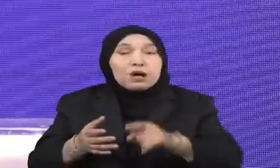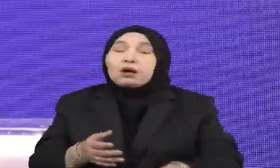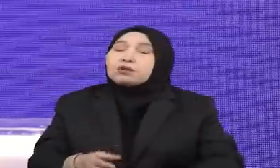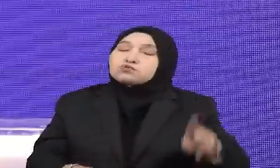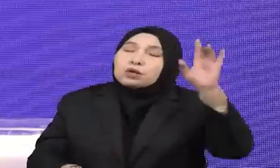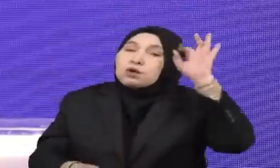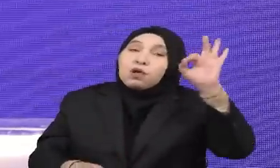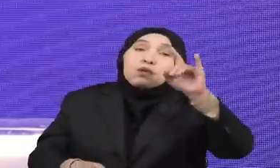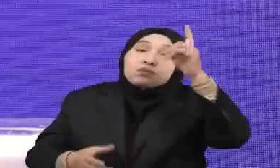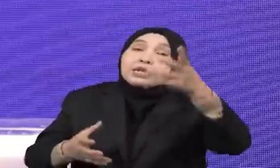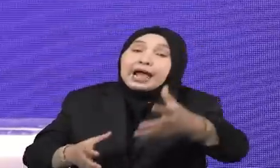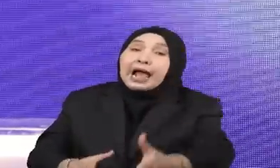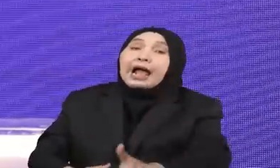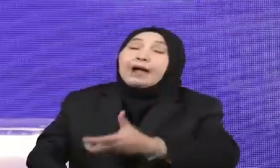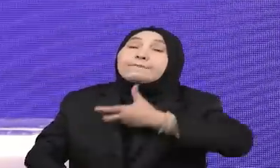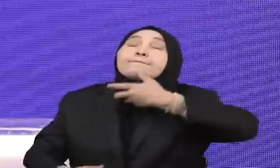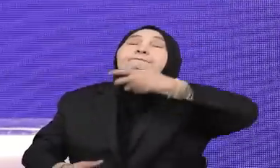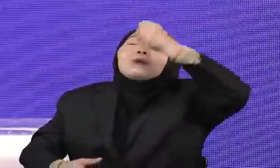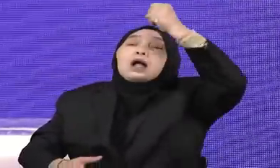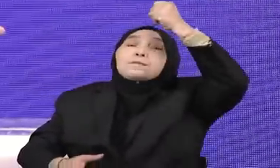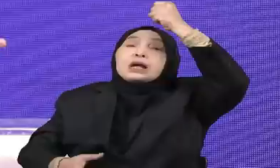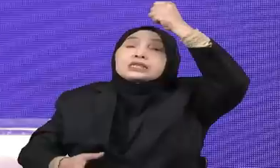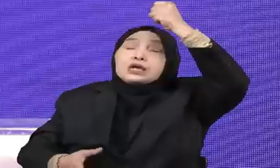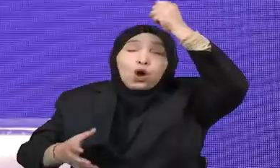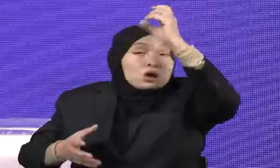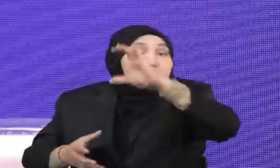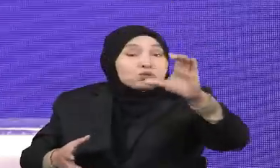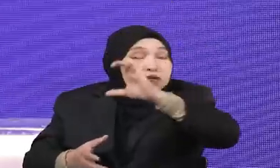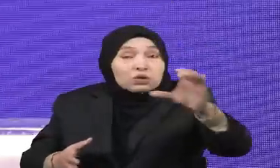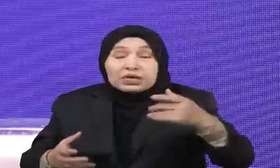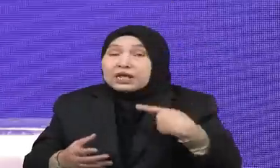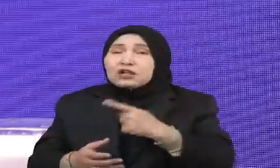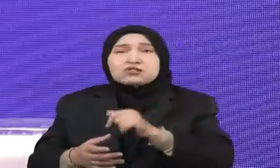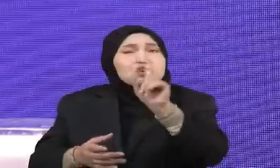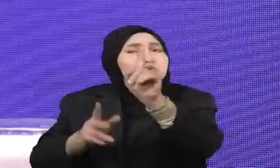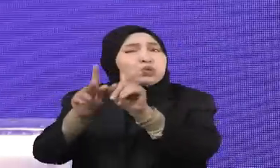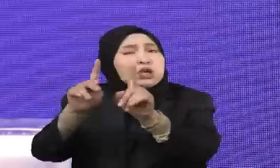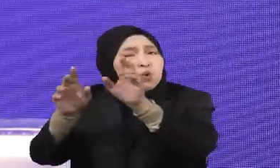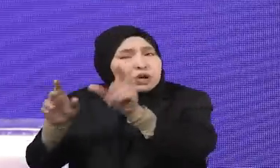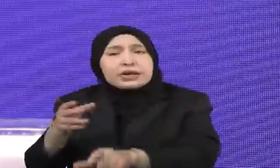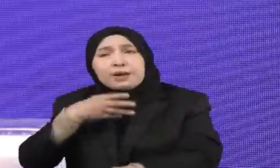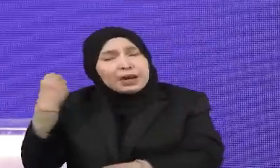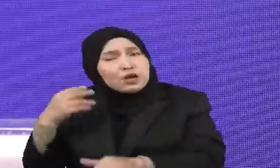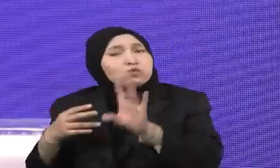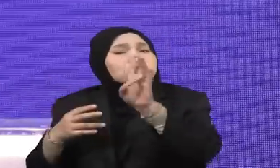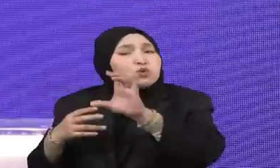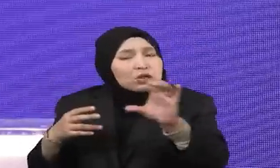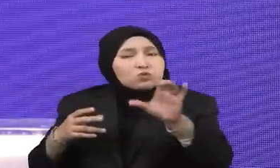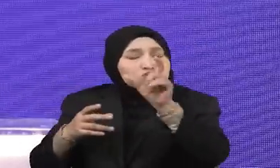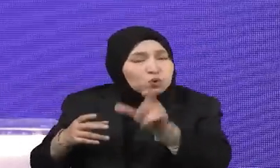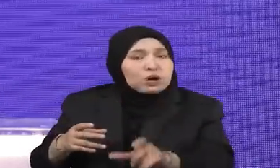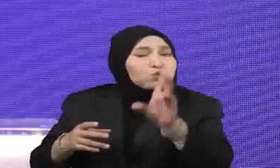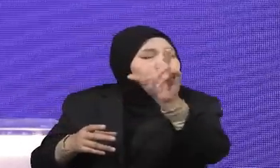sebenarnya di kalangan yang beratus itu kita ada 1000 orang kemudian balik 300 tinggal 700 orang ya